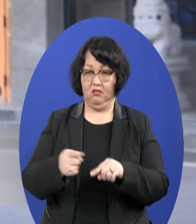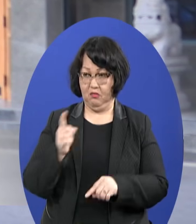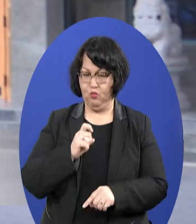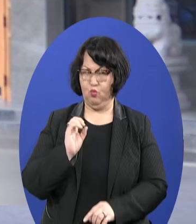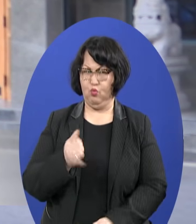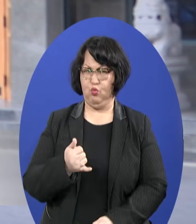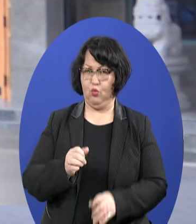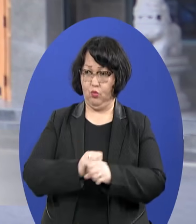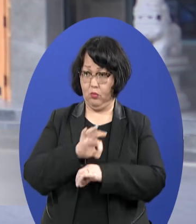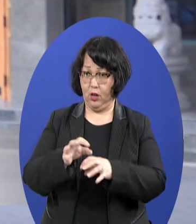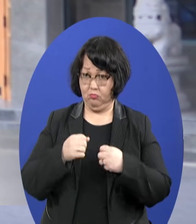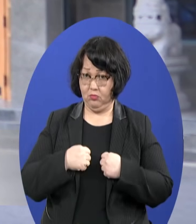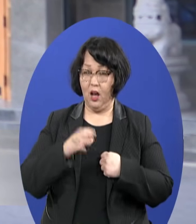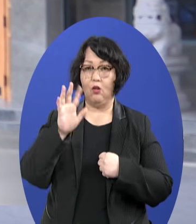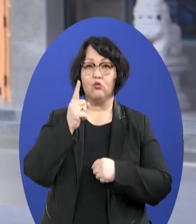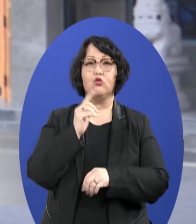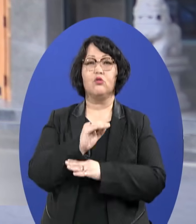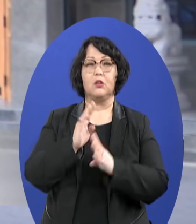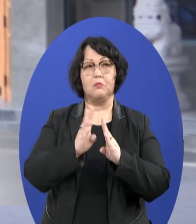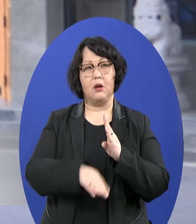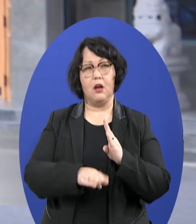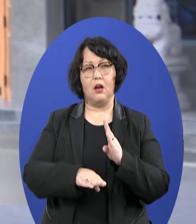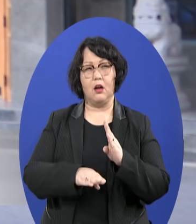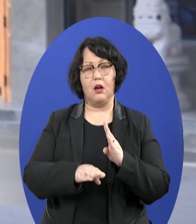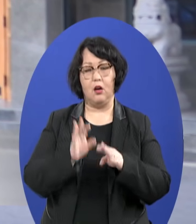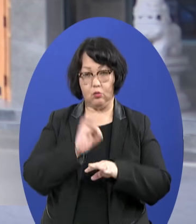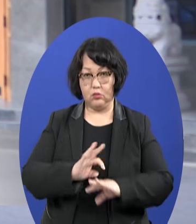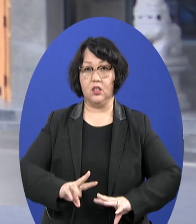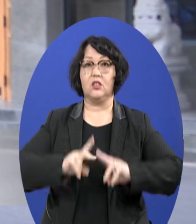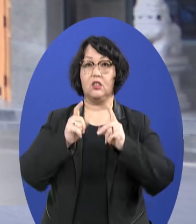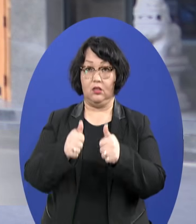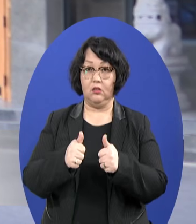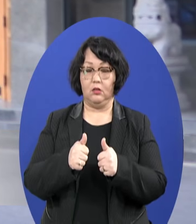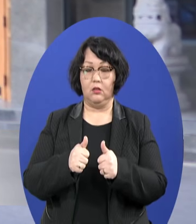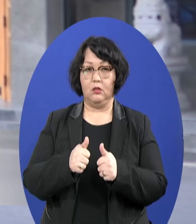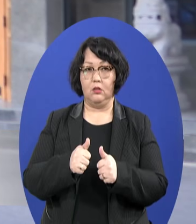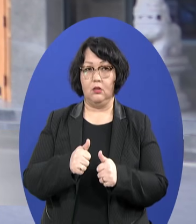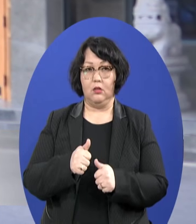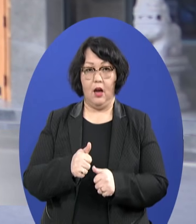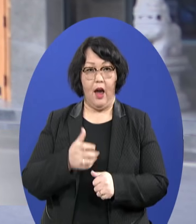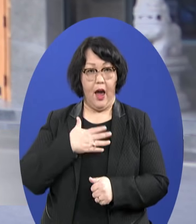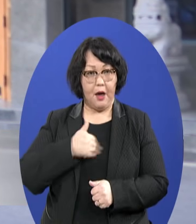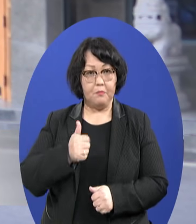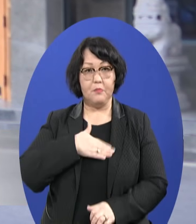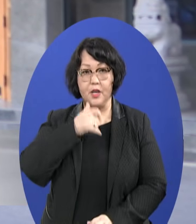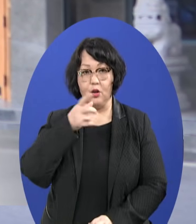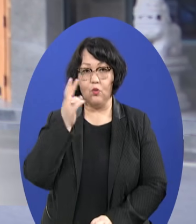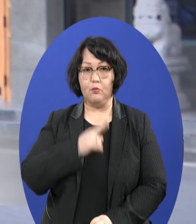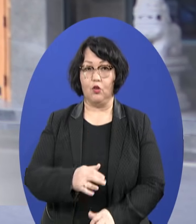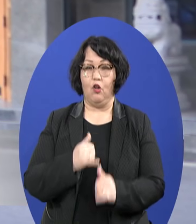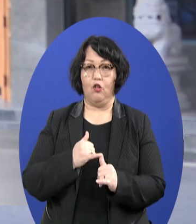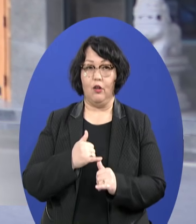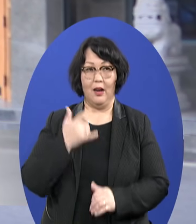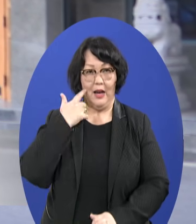болоод гэрээр эмчилгээ хийлгэж идгэрсэн. Яг нь телевизэн хийлгэсэн хүн бол амь нас нь эрүүл мэндэд ноцтой хохирол учрах нь